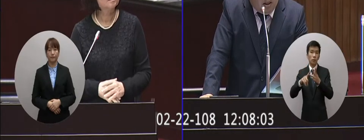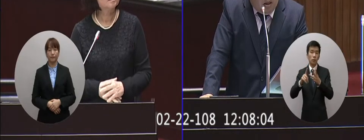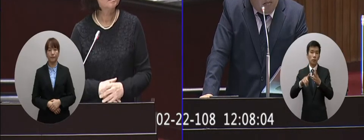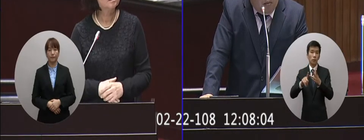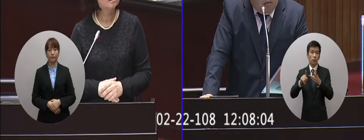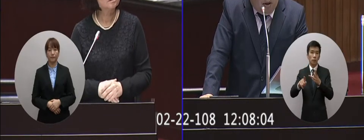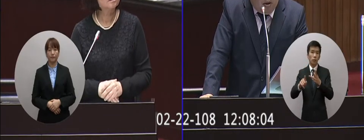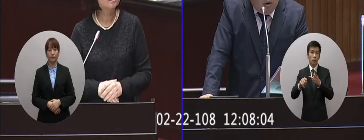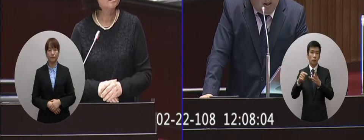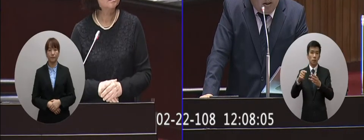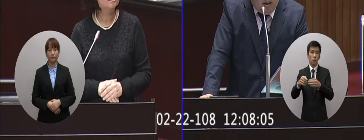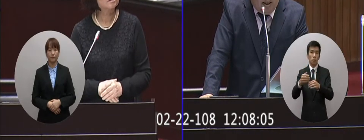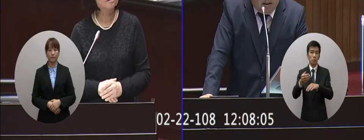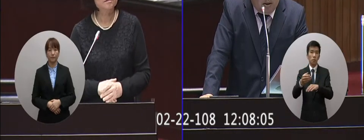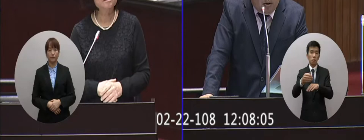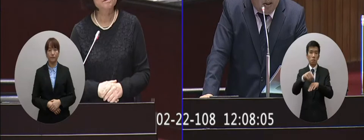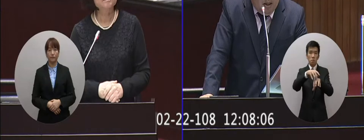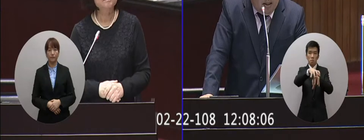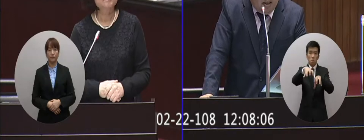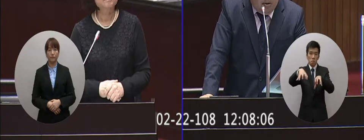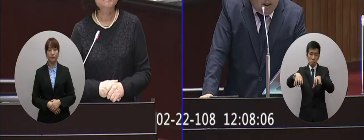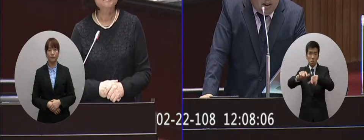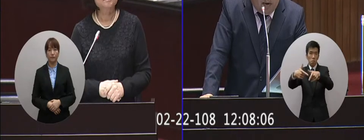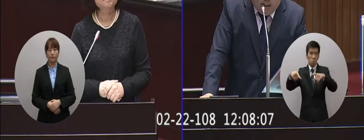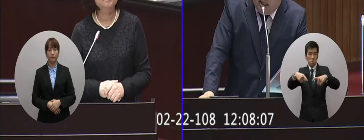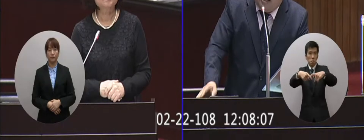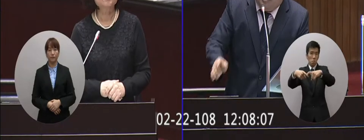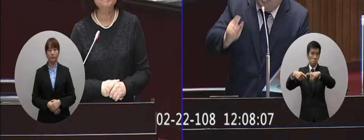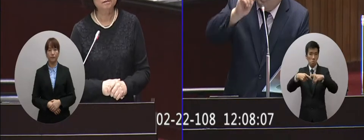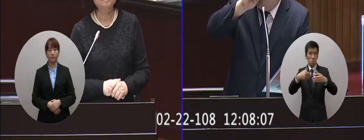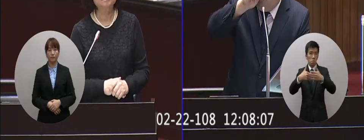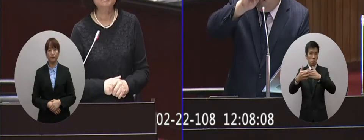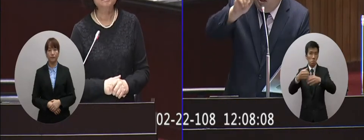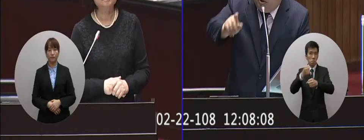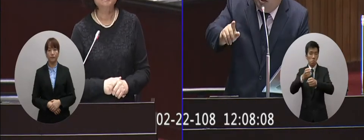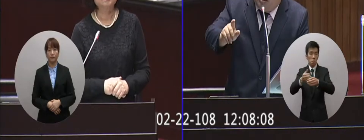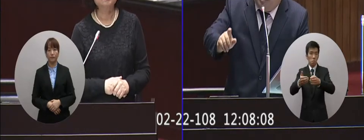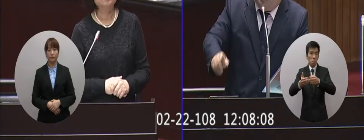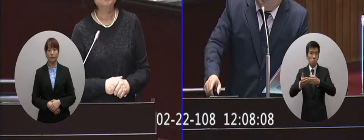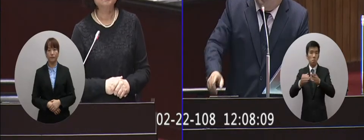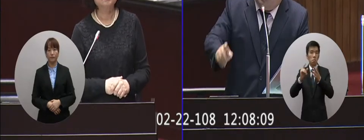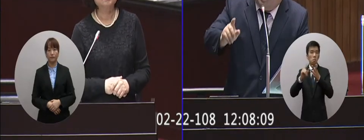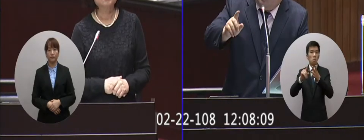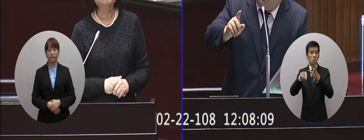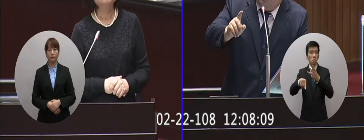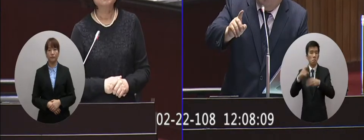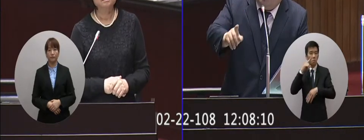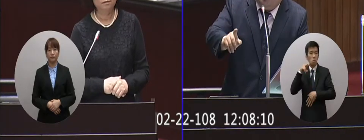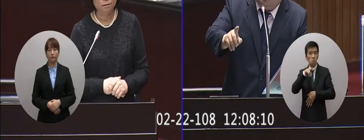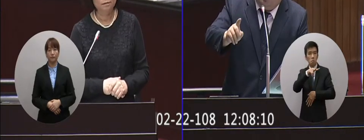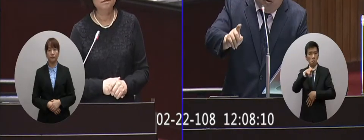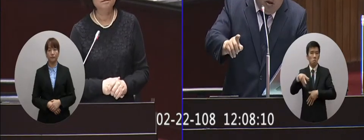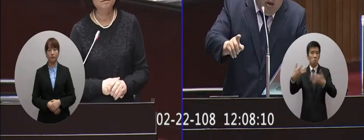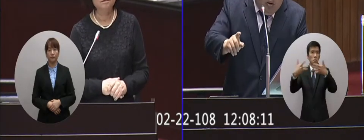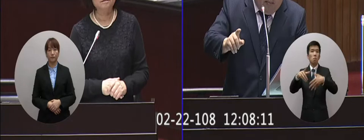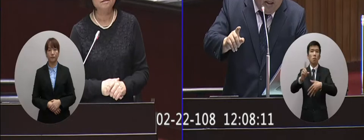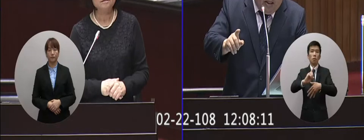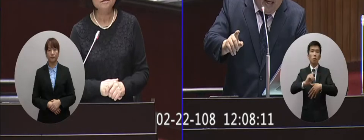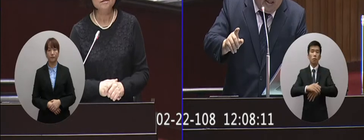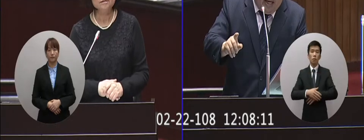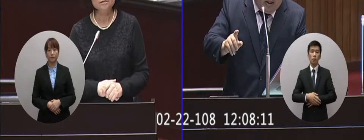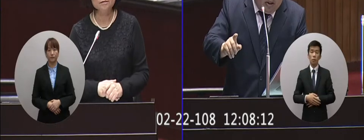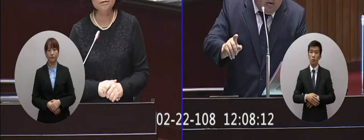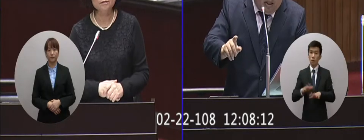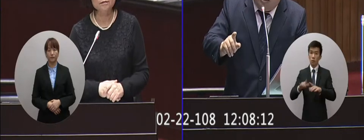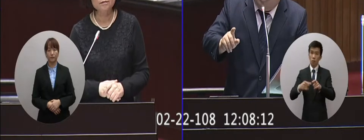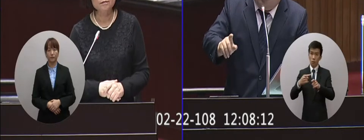做整合部会创生的一个资源，那这针对这一点，那因为我也确实看到一个很大的一个问题，就是说我们